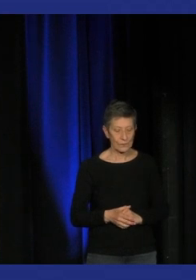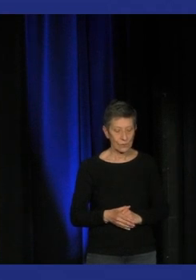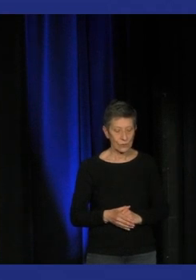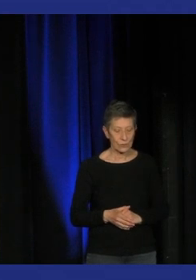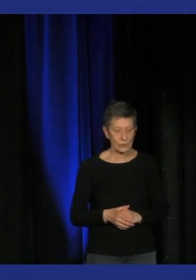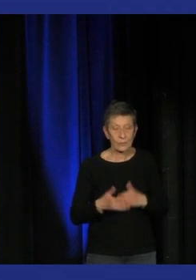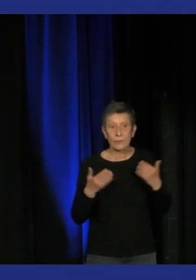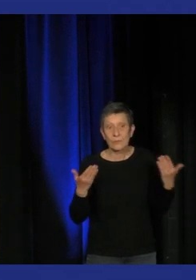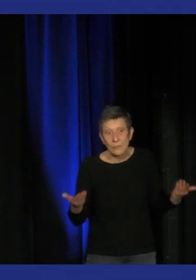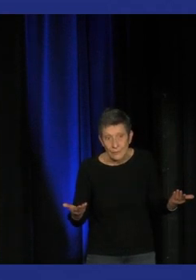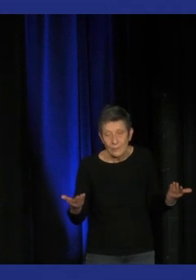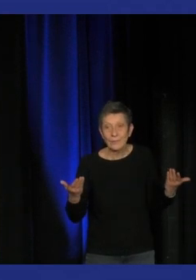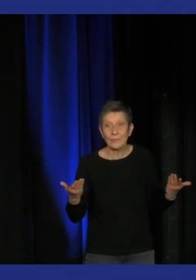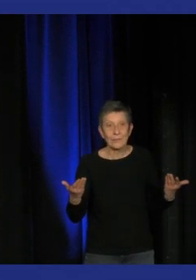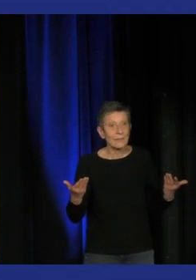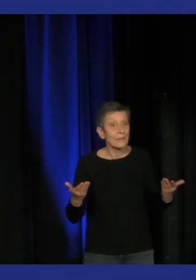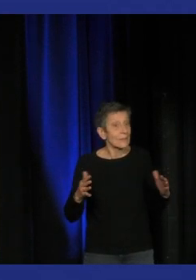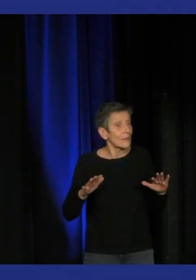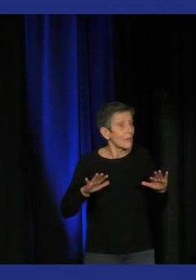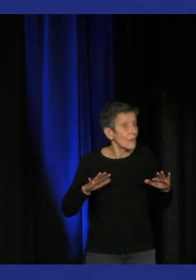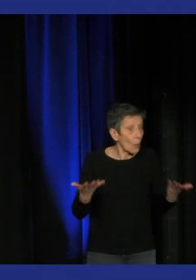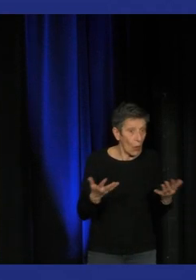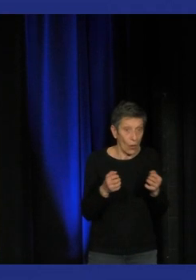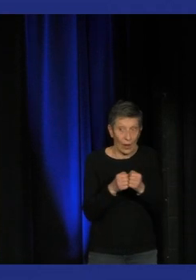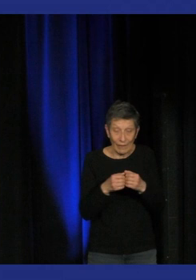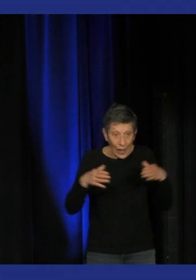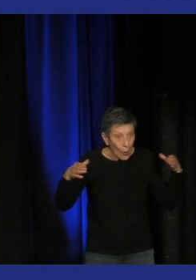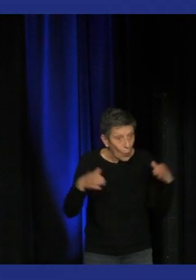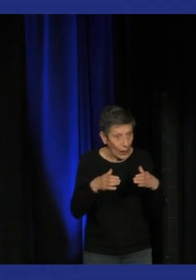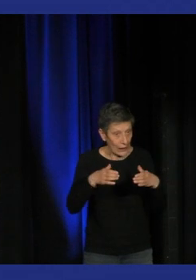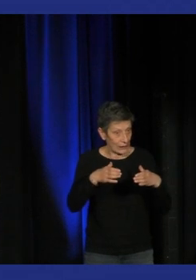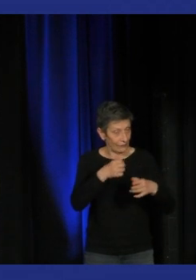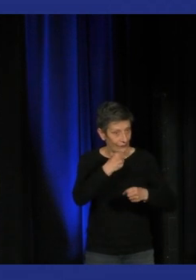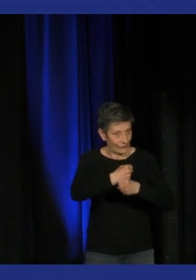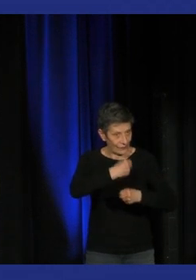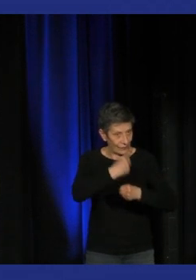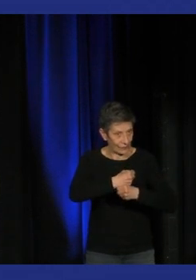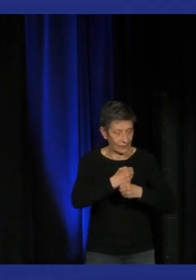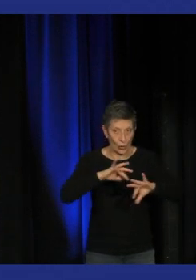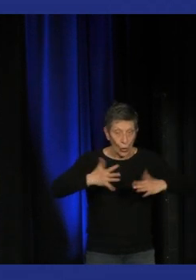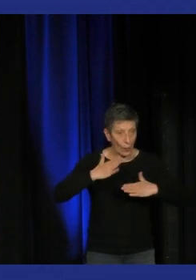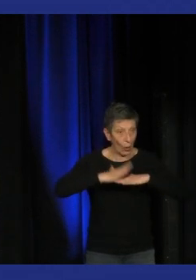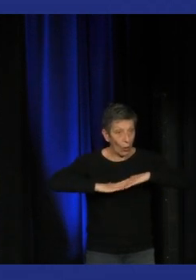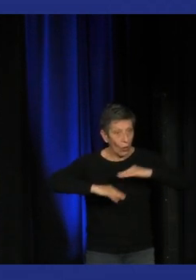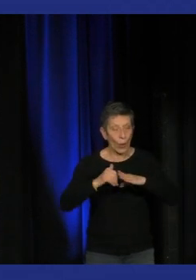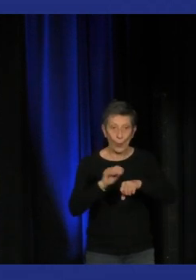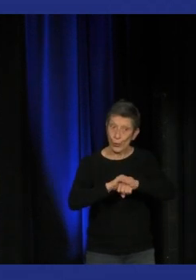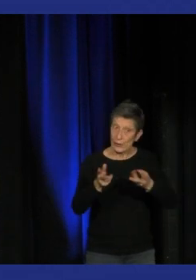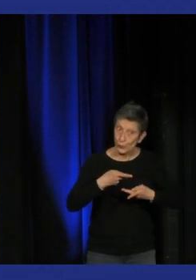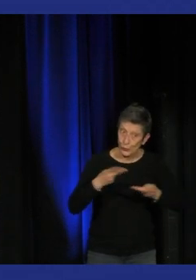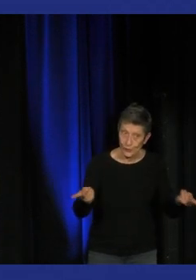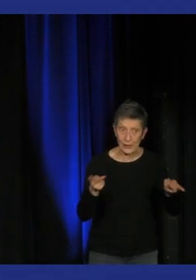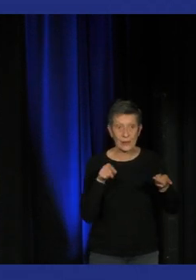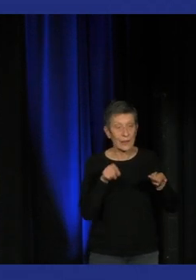Et donc, comment on est passé, avec un travail collectif, à construire une politique publique et à inscrire cette